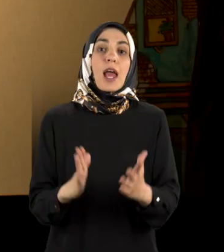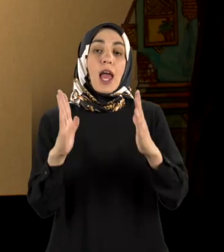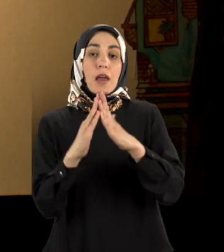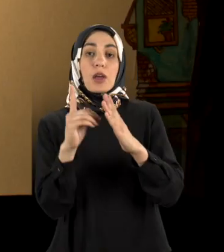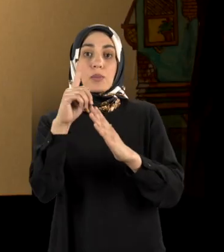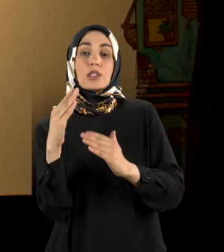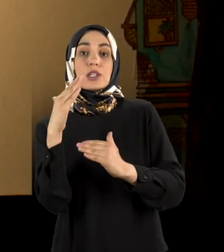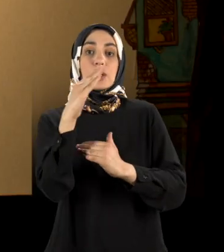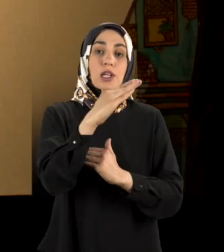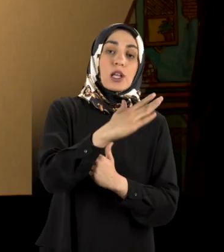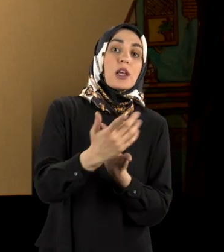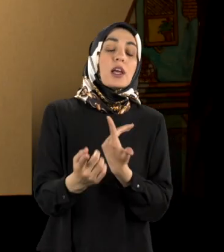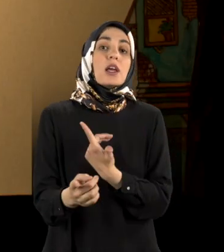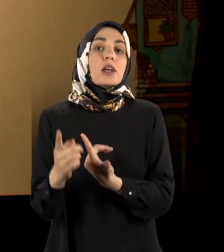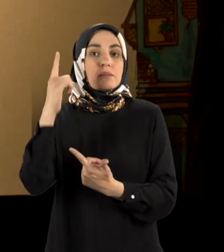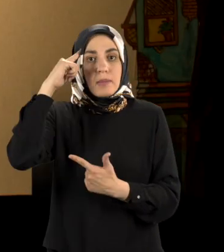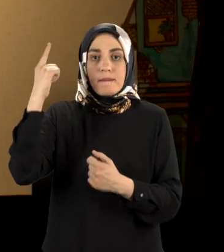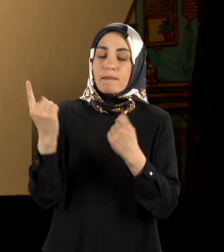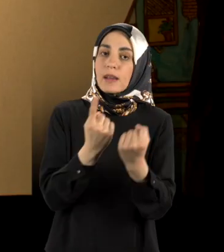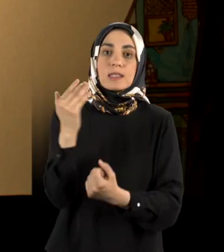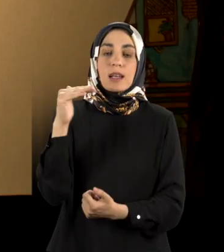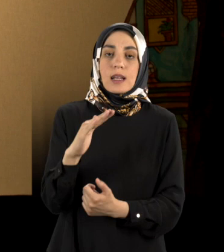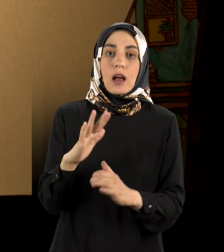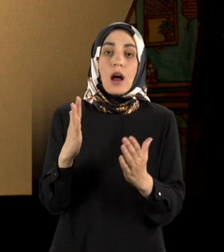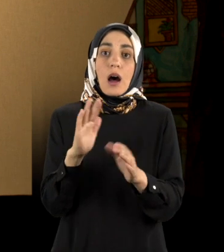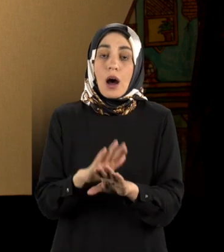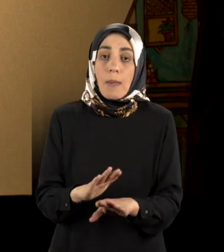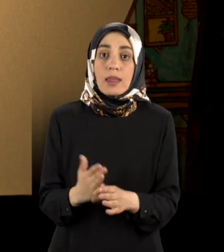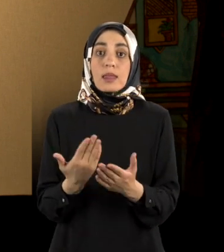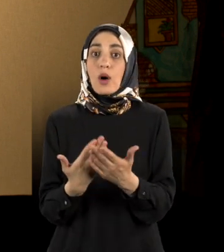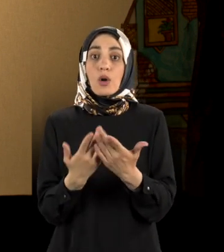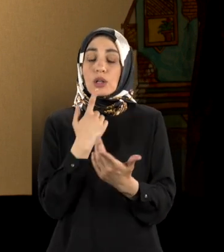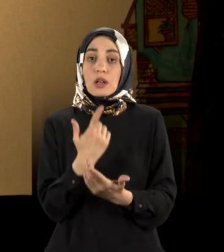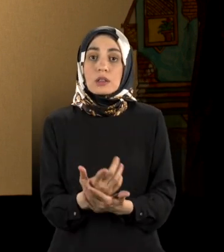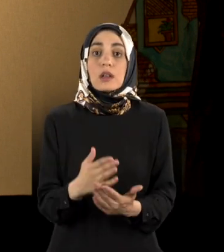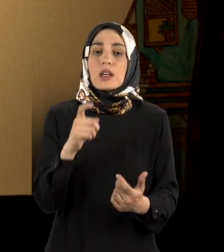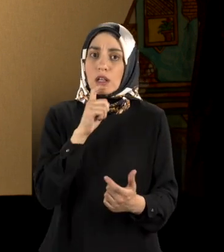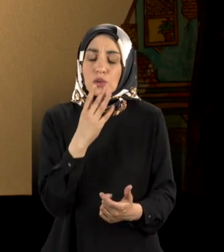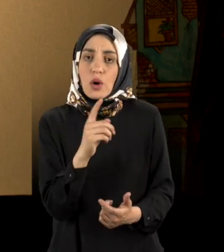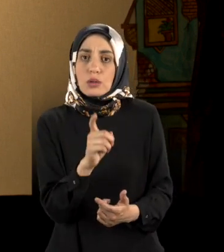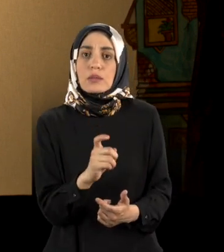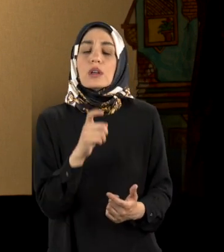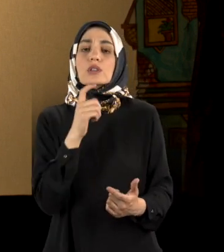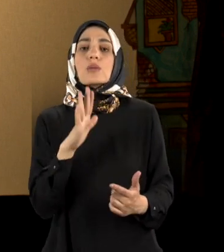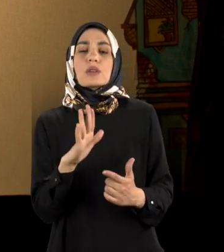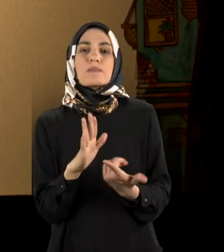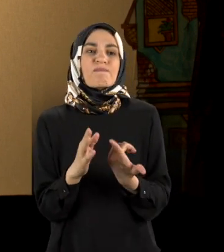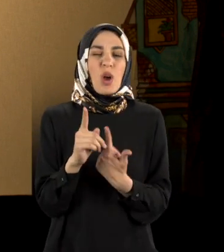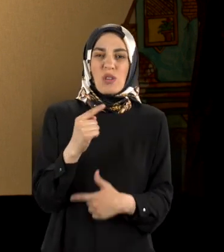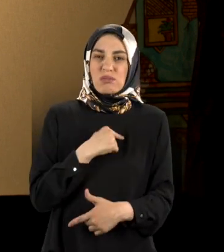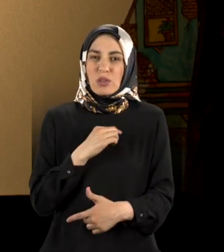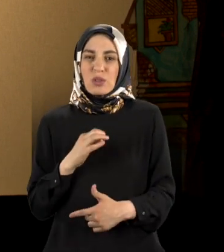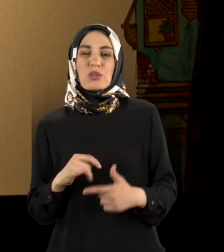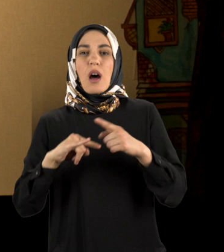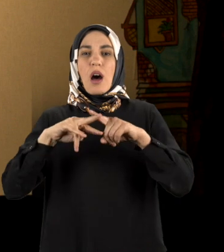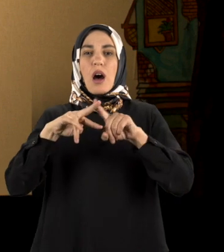geldi mi evin birisine başıma bir Sen ne işler kendi ama karagözüm yanlışlıkla oldu Yanlışlıkla olmadı da